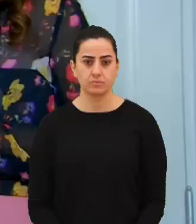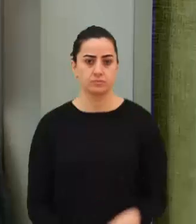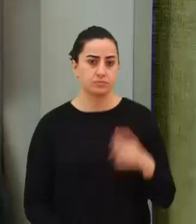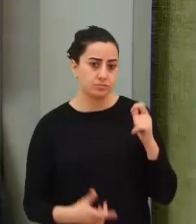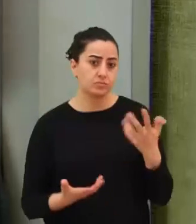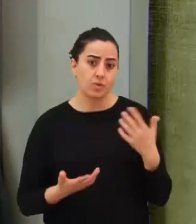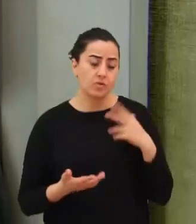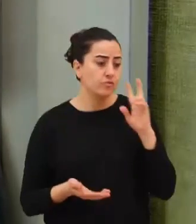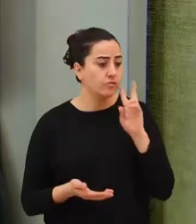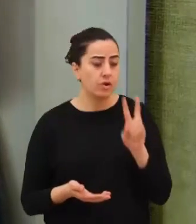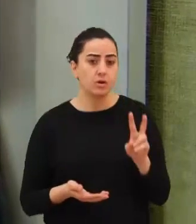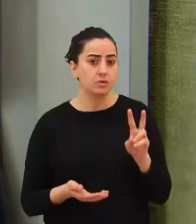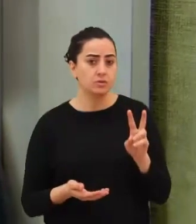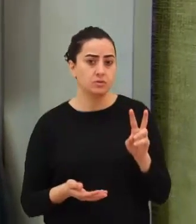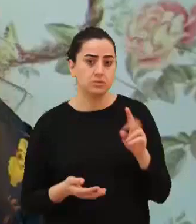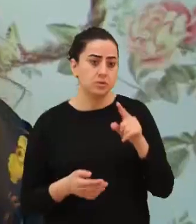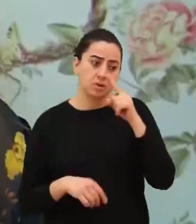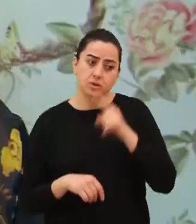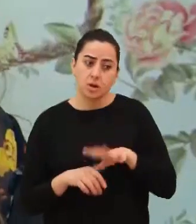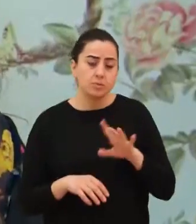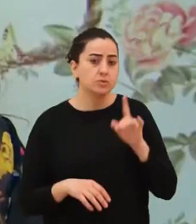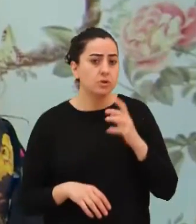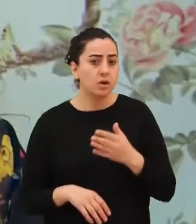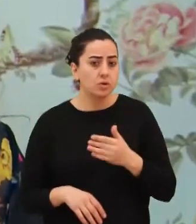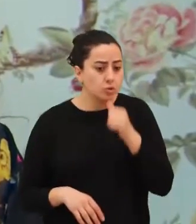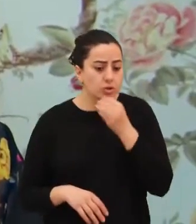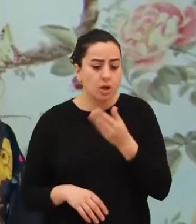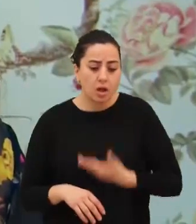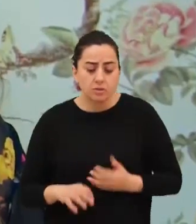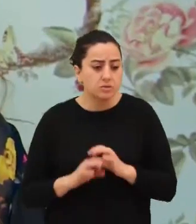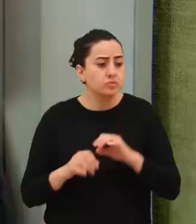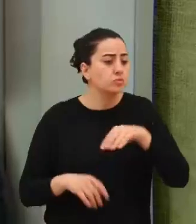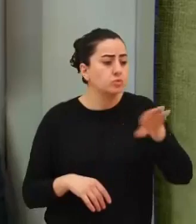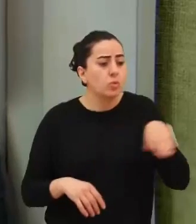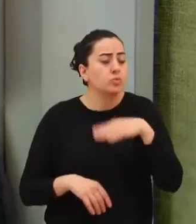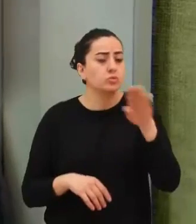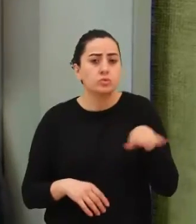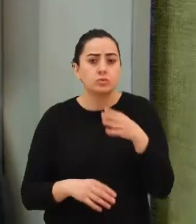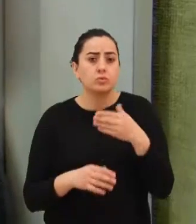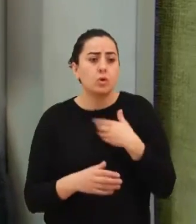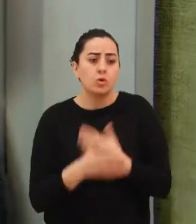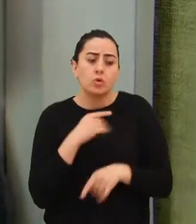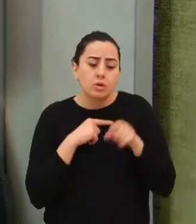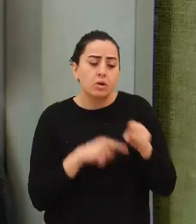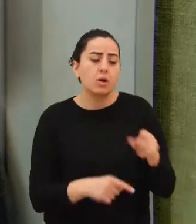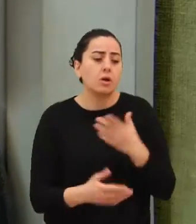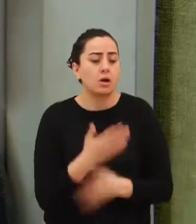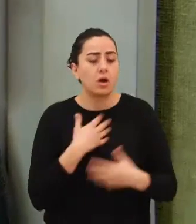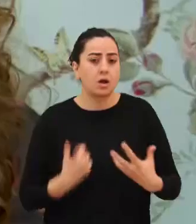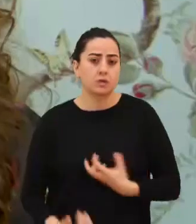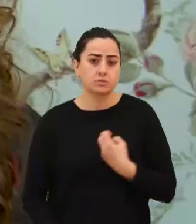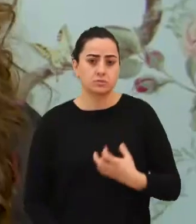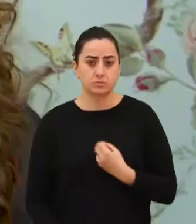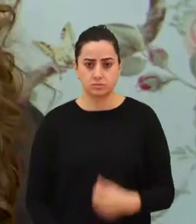efendim. Vallahi bugün inanmazsınız, aç susuz biri dolaşa dolaşa mahvoldum efendim. Geberdim, öldüm